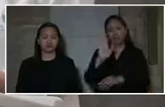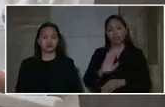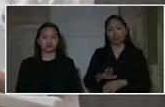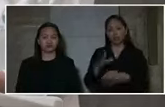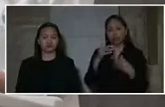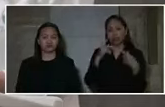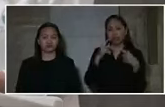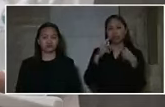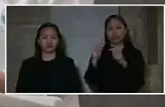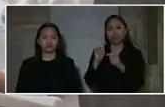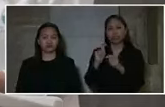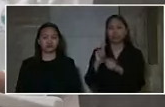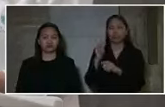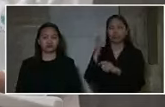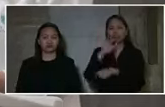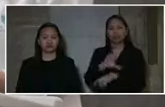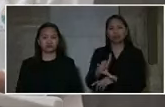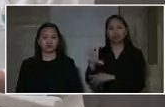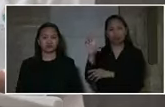ang Panginoon.